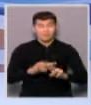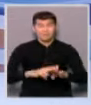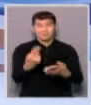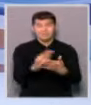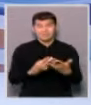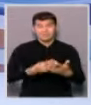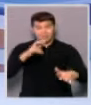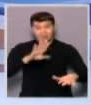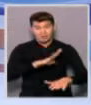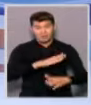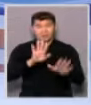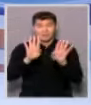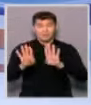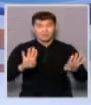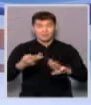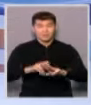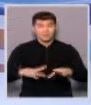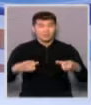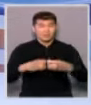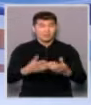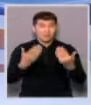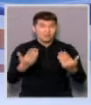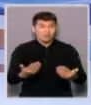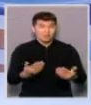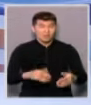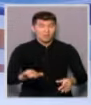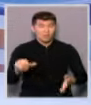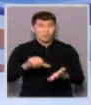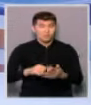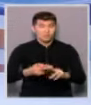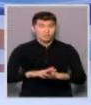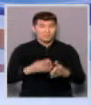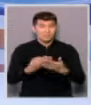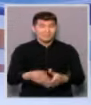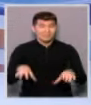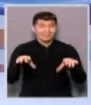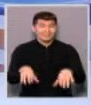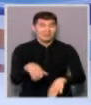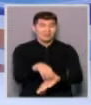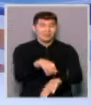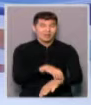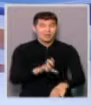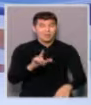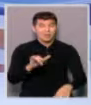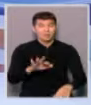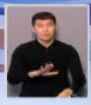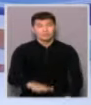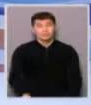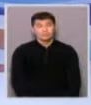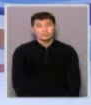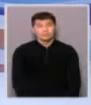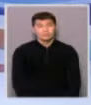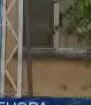всей страны, были представлены на всеобщее обозрение. В мероприятии приняла участие заместитель акима области Бахтгуль Хаменова.